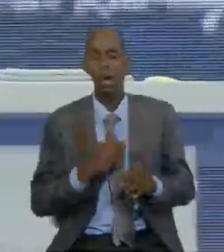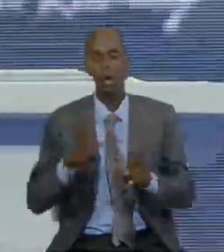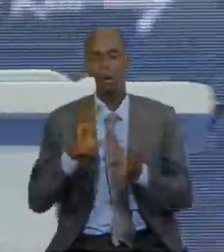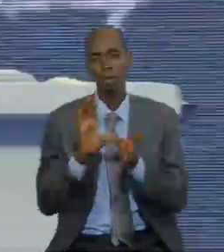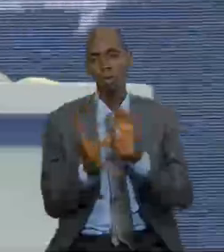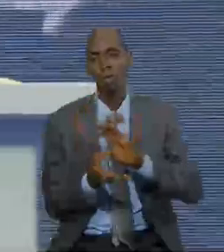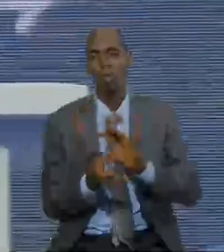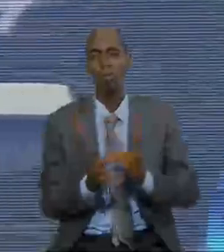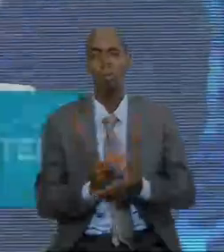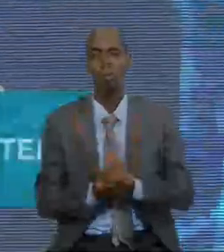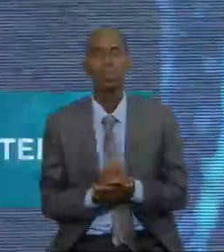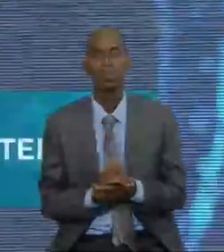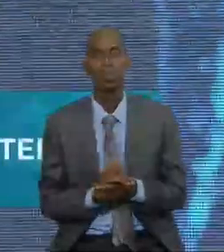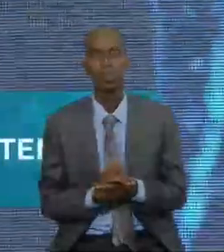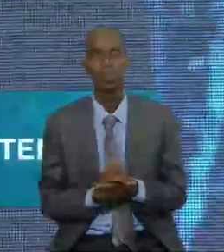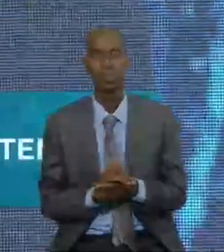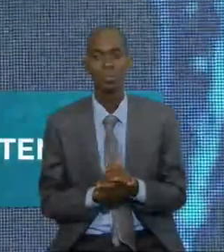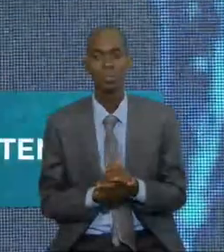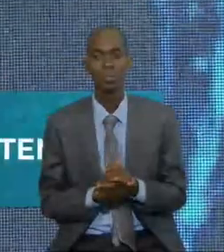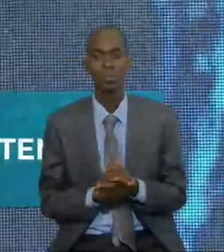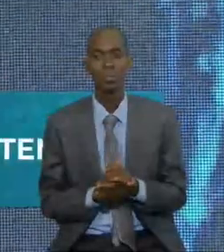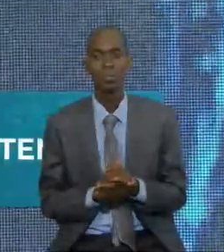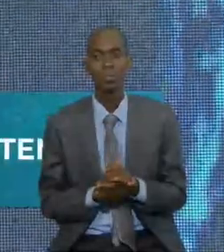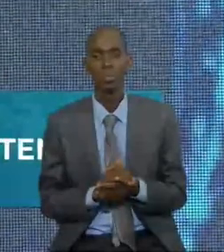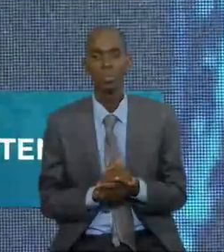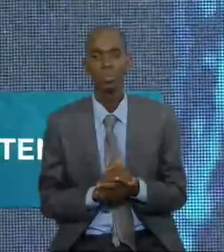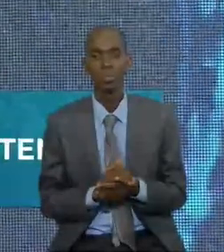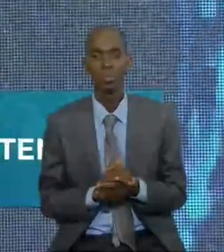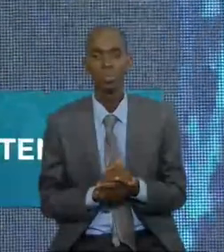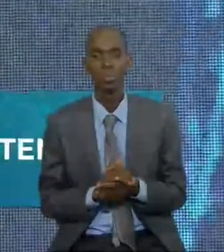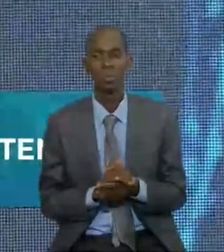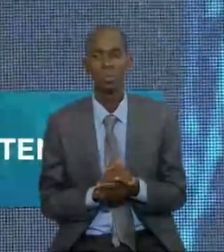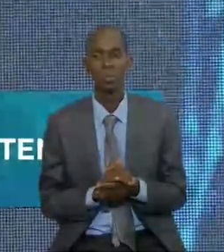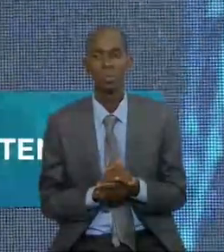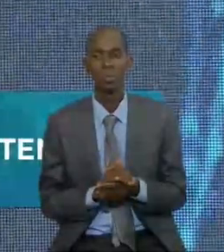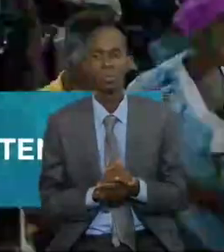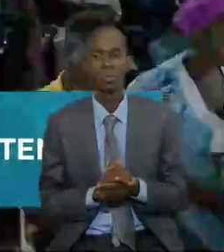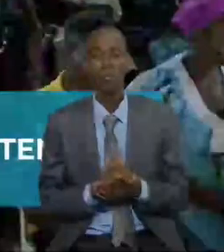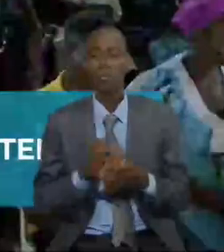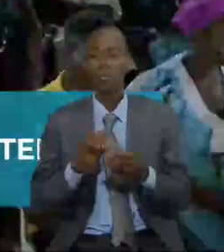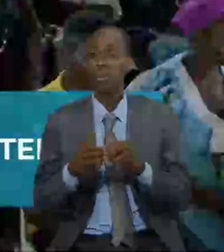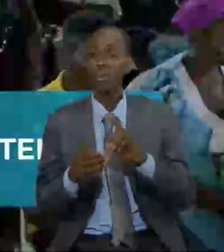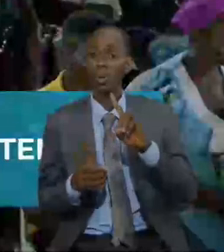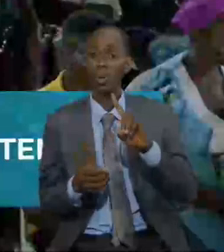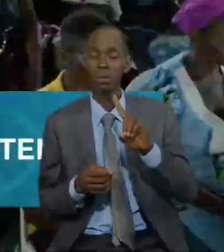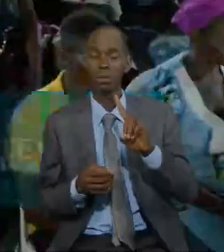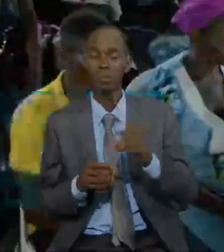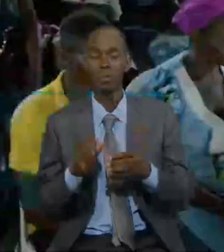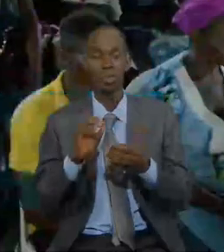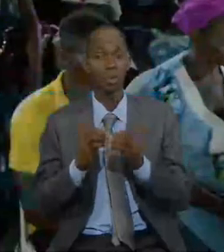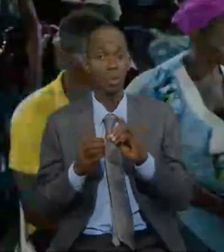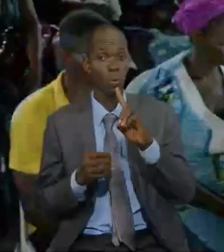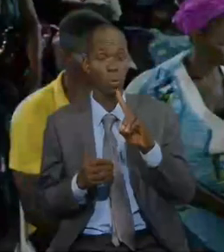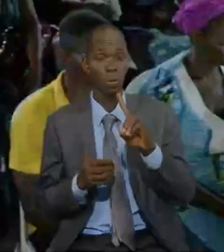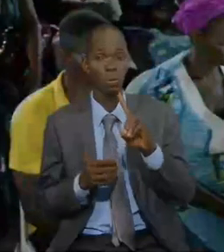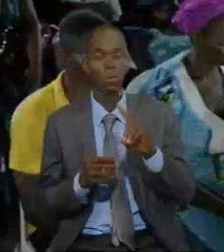de la paix par la pénitence et la conversion ouais le premier point maintenant